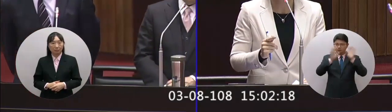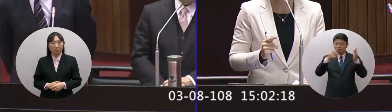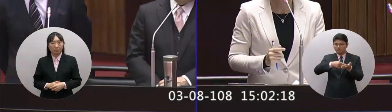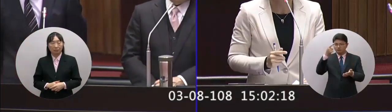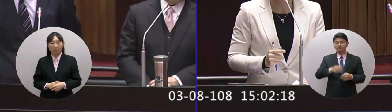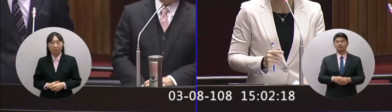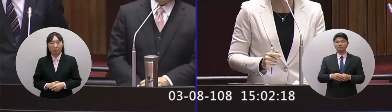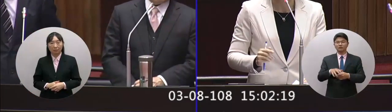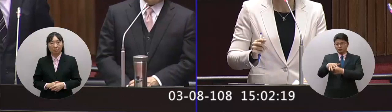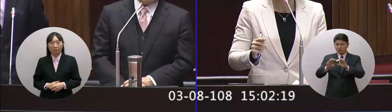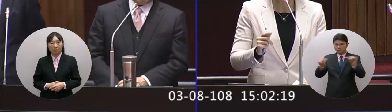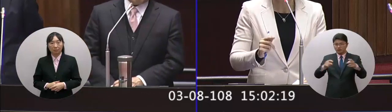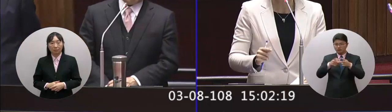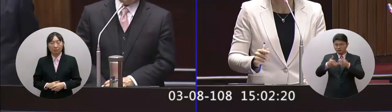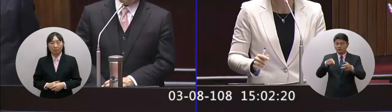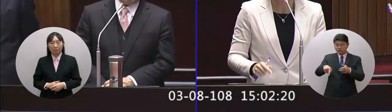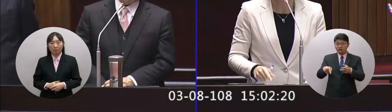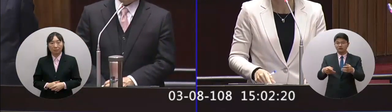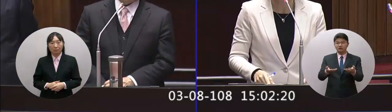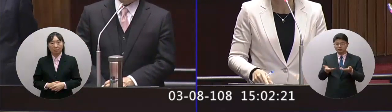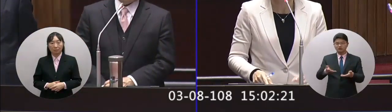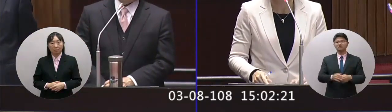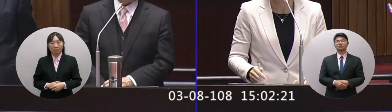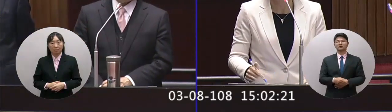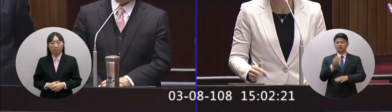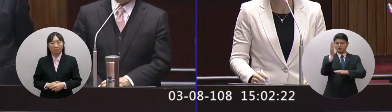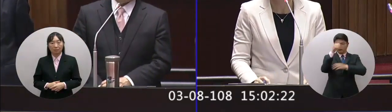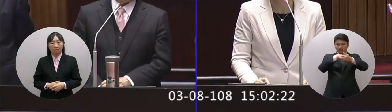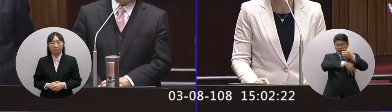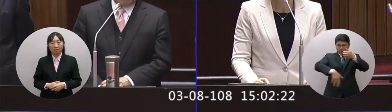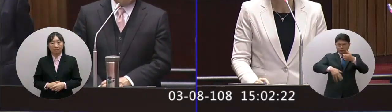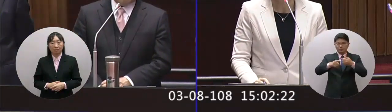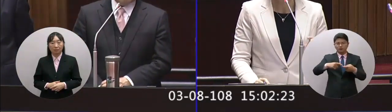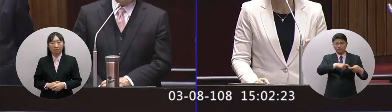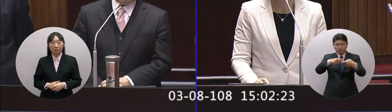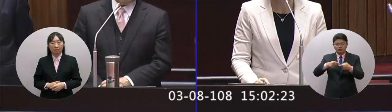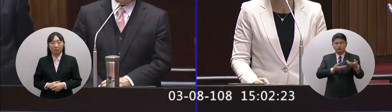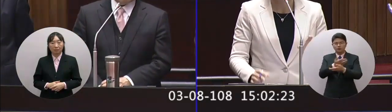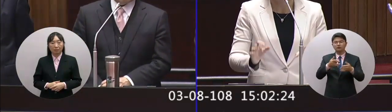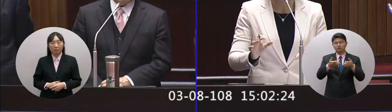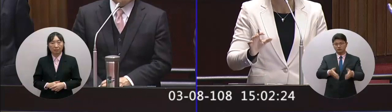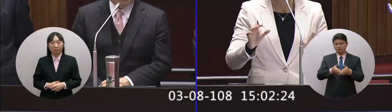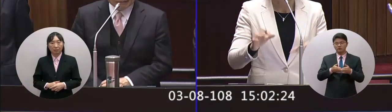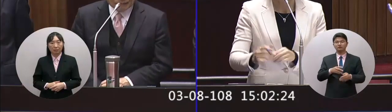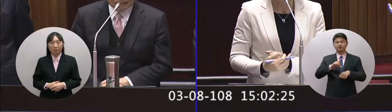农地工厂的这个事情哈，就是各部会跨部会的这个协调非常的重要，不要把一。